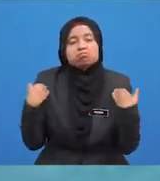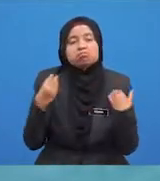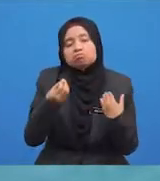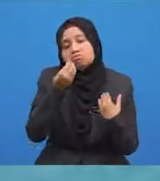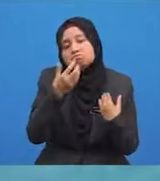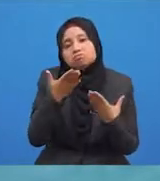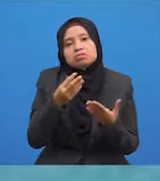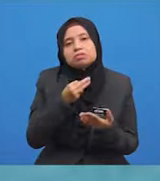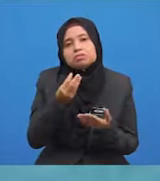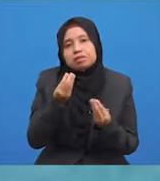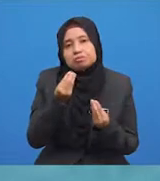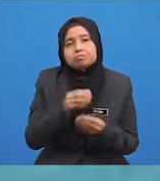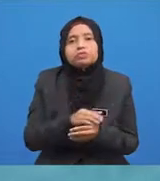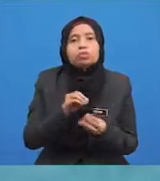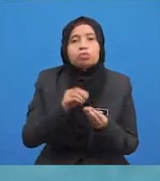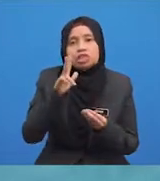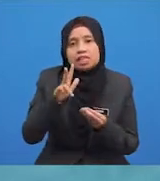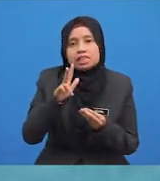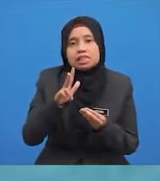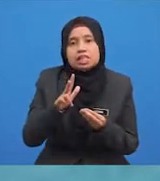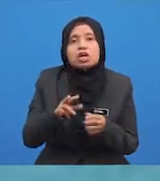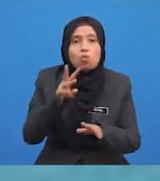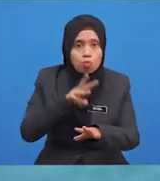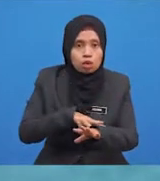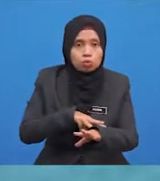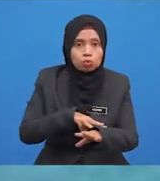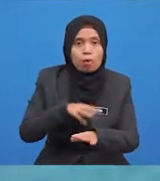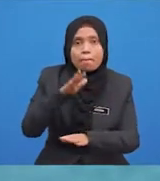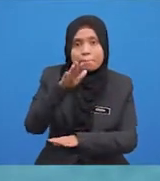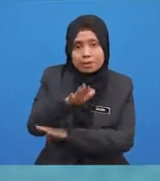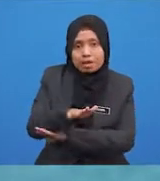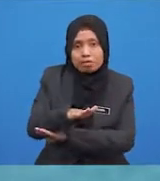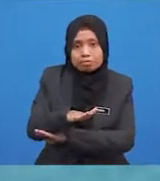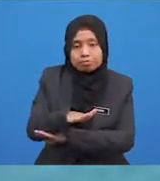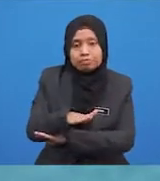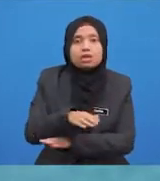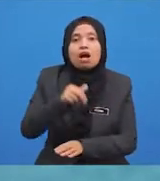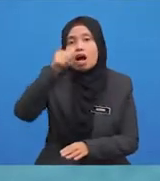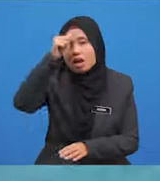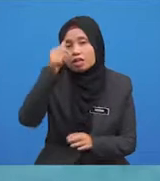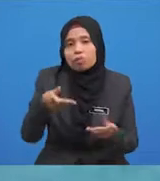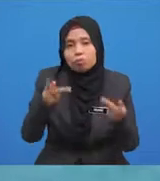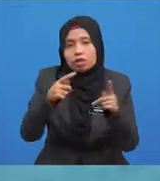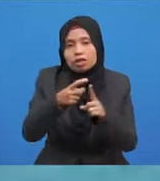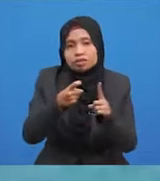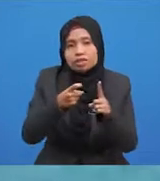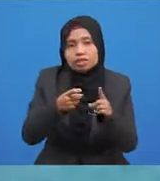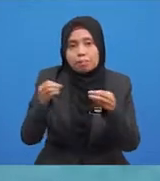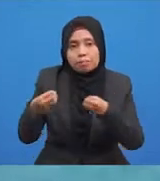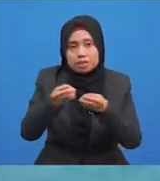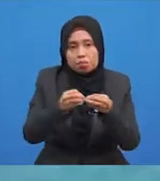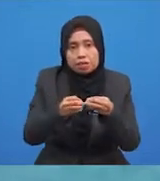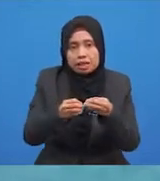selera. Yang ketiga, waktu petang, iaitu pada waktu ini ayah pulang dari